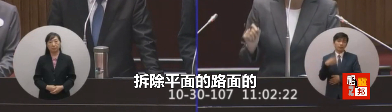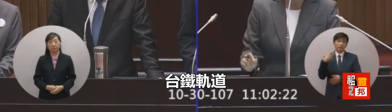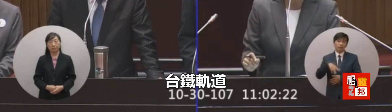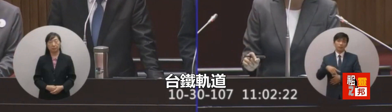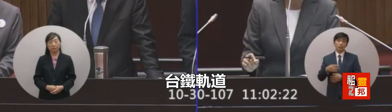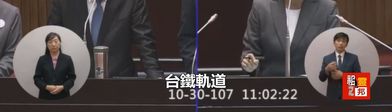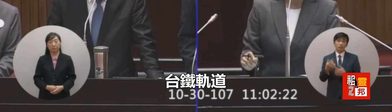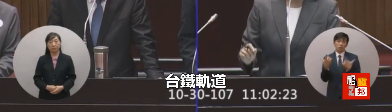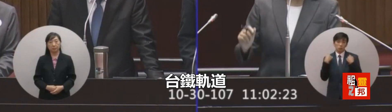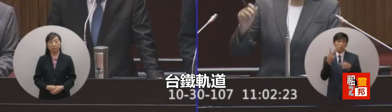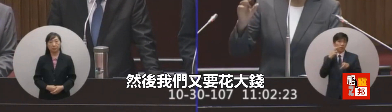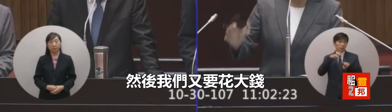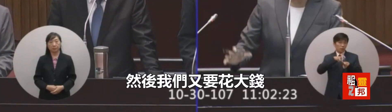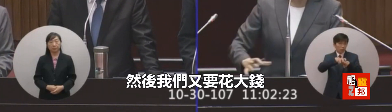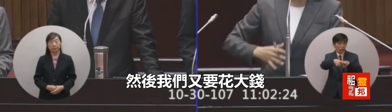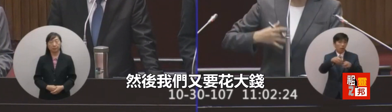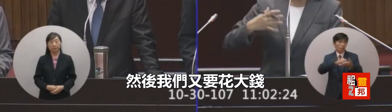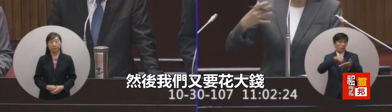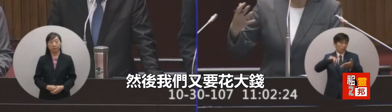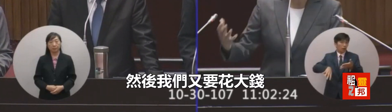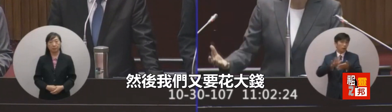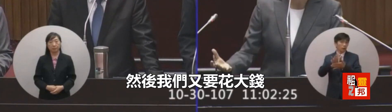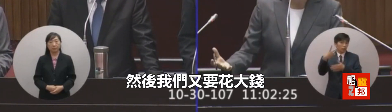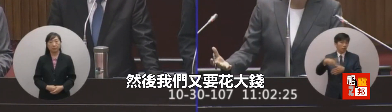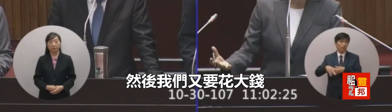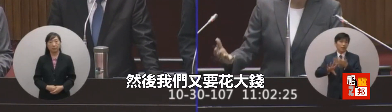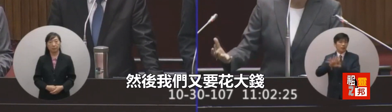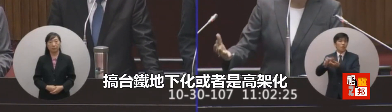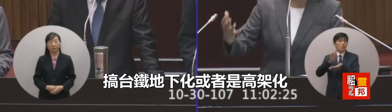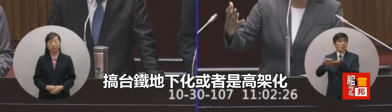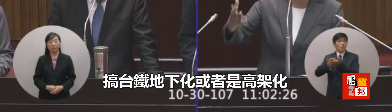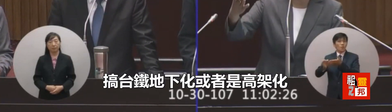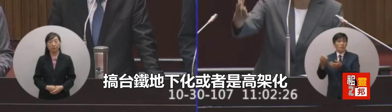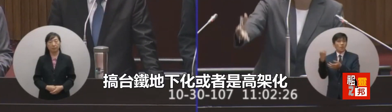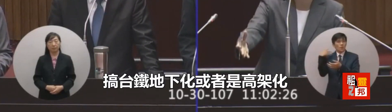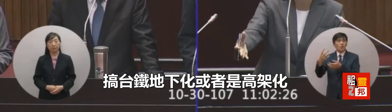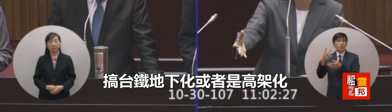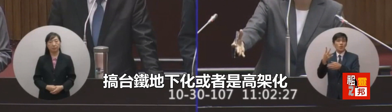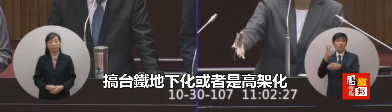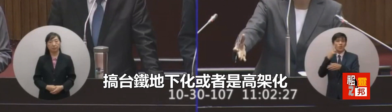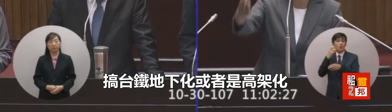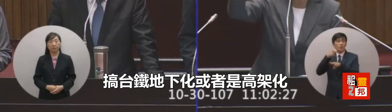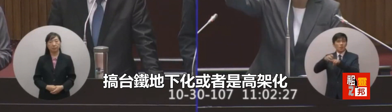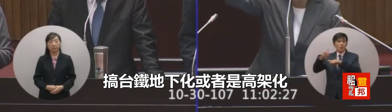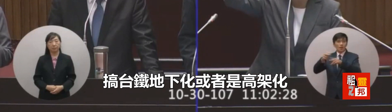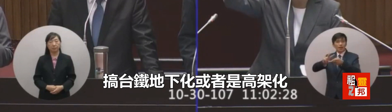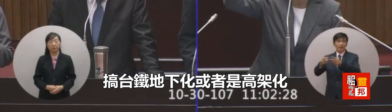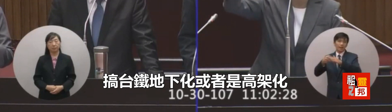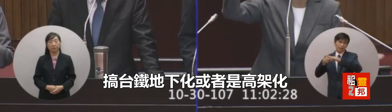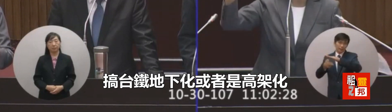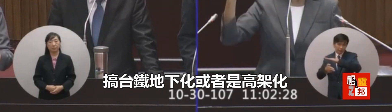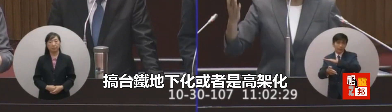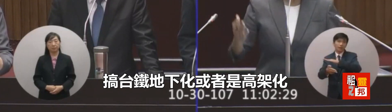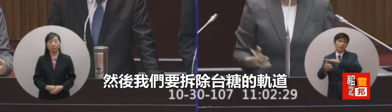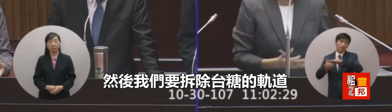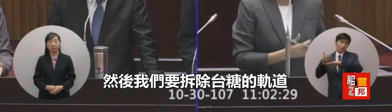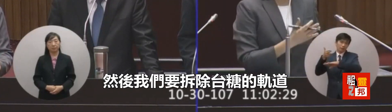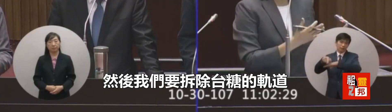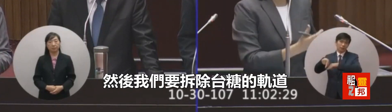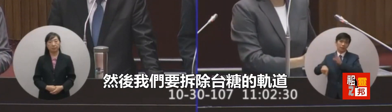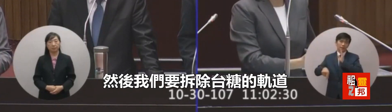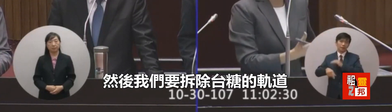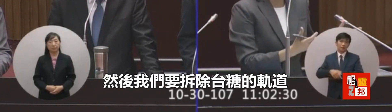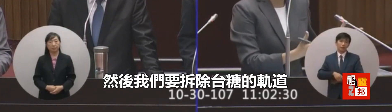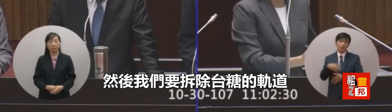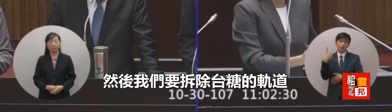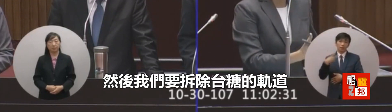面的台铁轨道，然后我们又要花大钱搞台铁地下化或者是高架化，然后我们